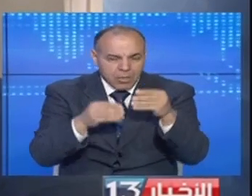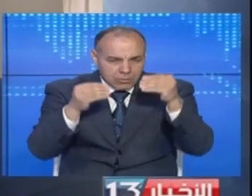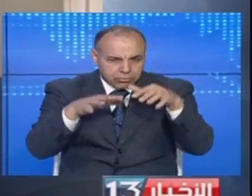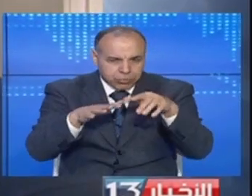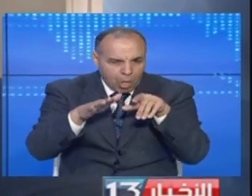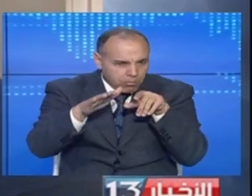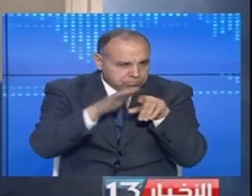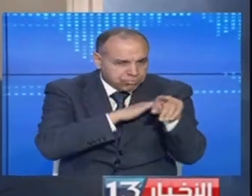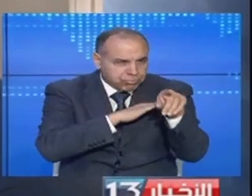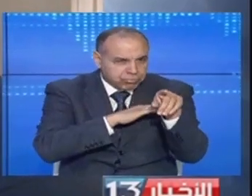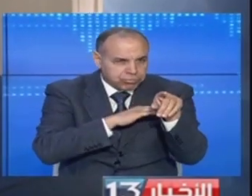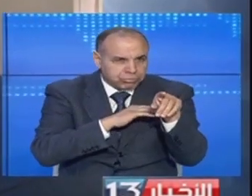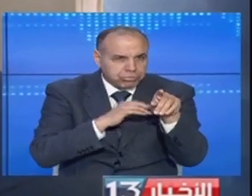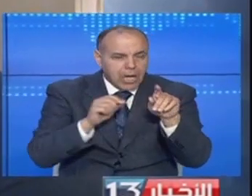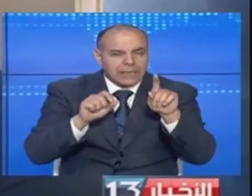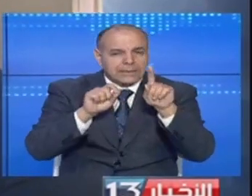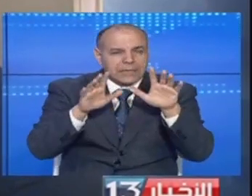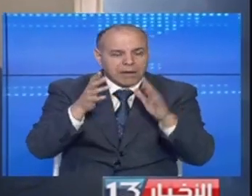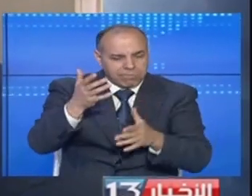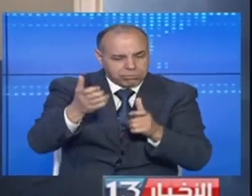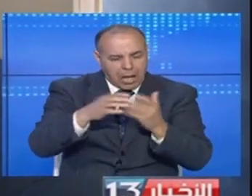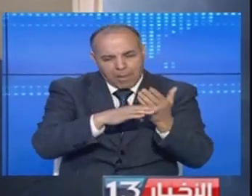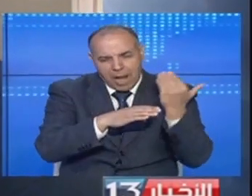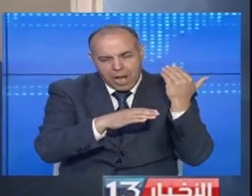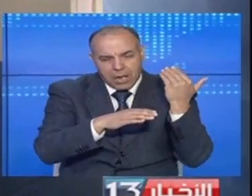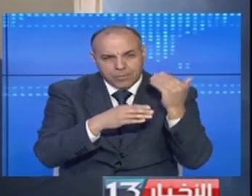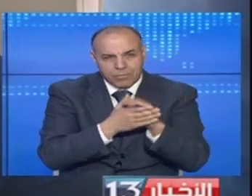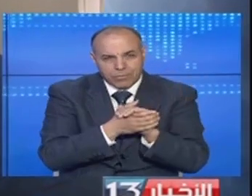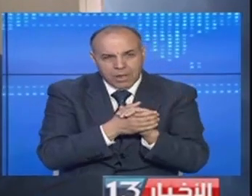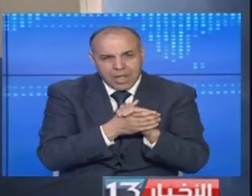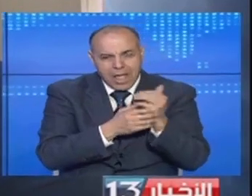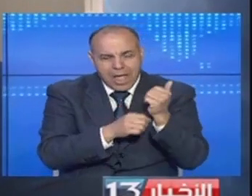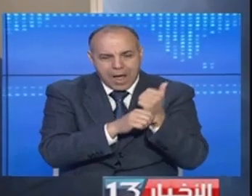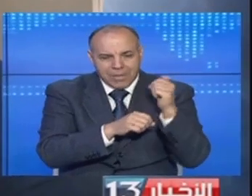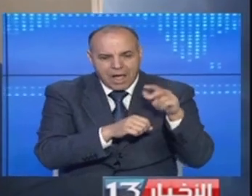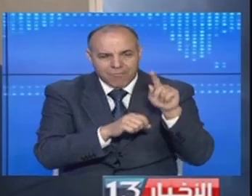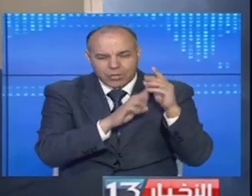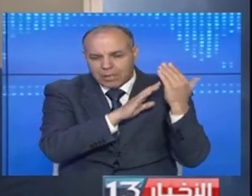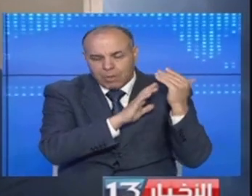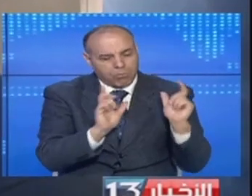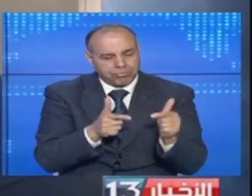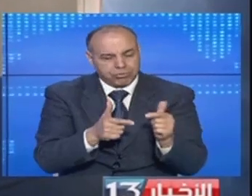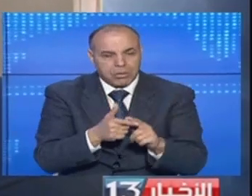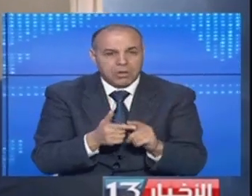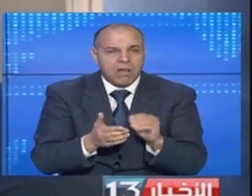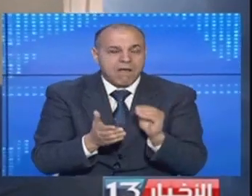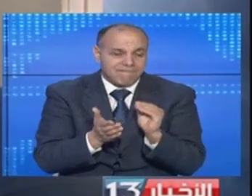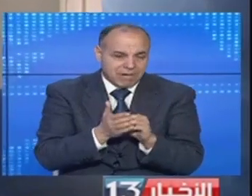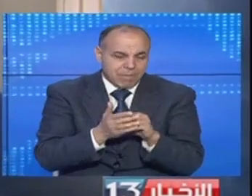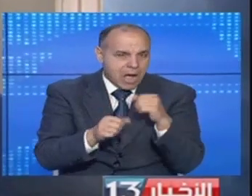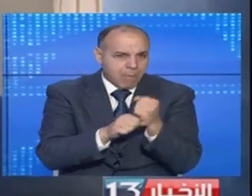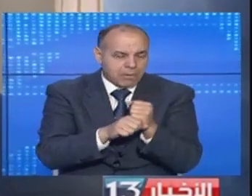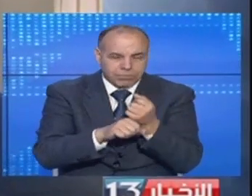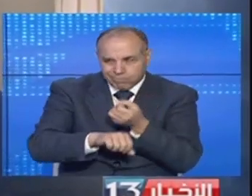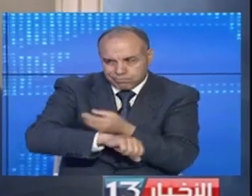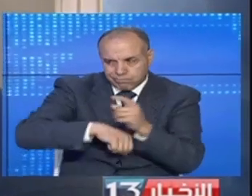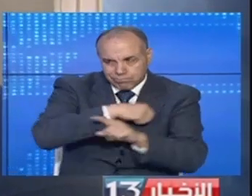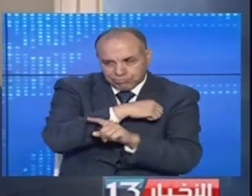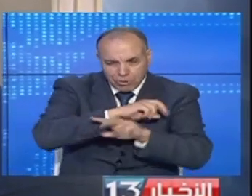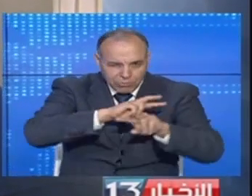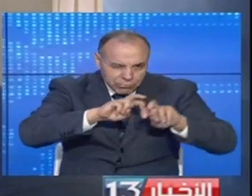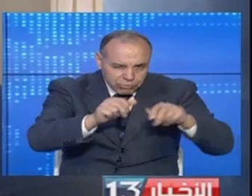تهريب 19 بندقيه صيد منذ اخر سنه 2017 اه تم عمل استعلام قاعده تبع